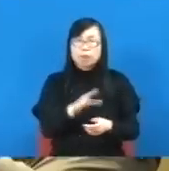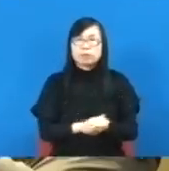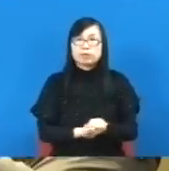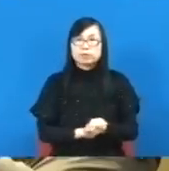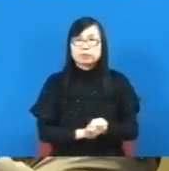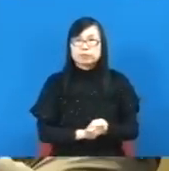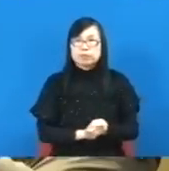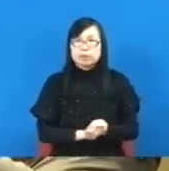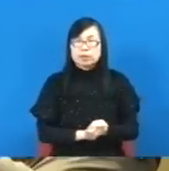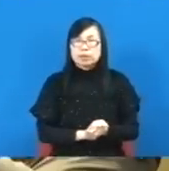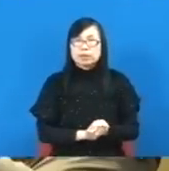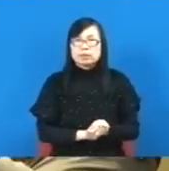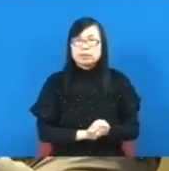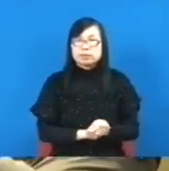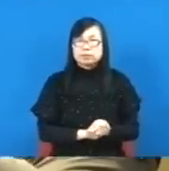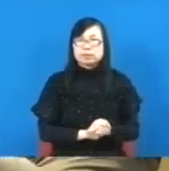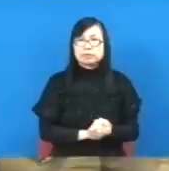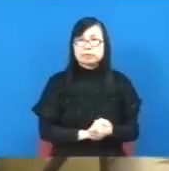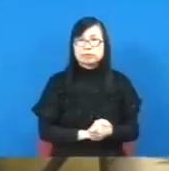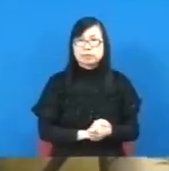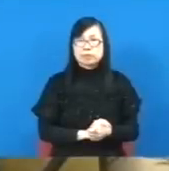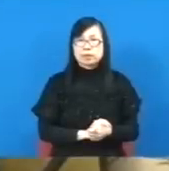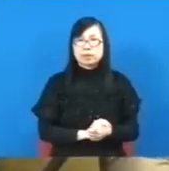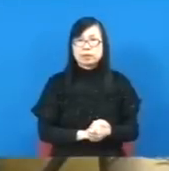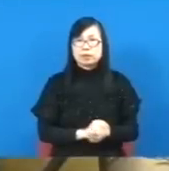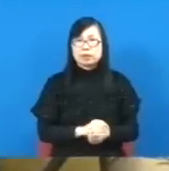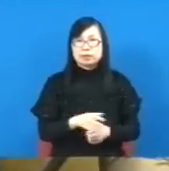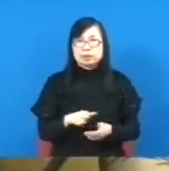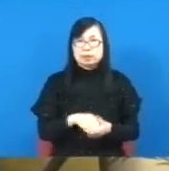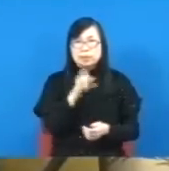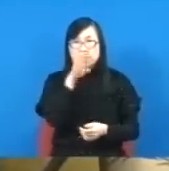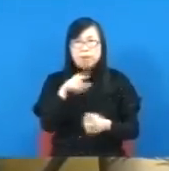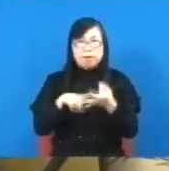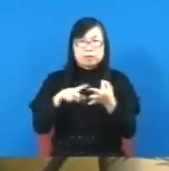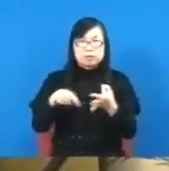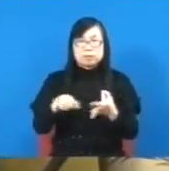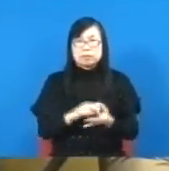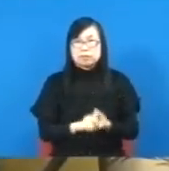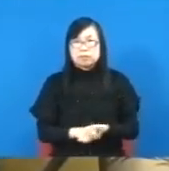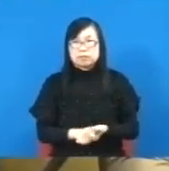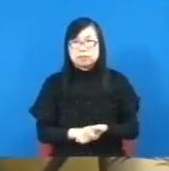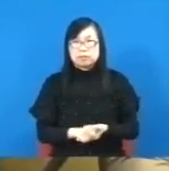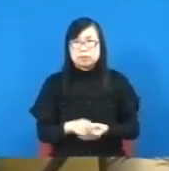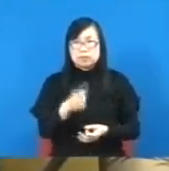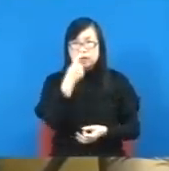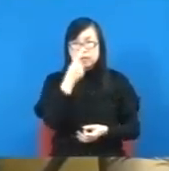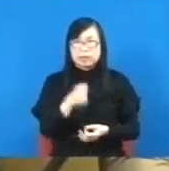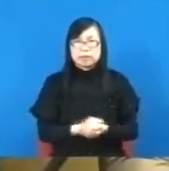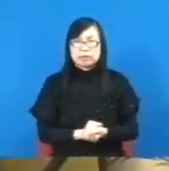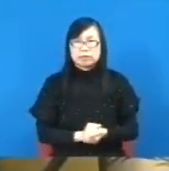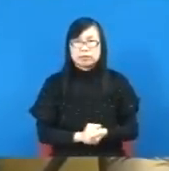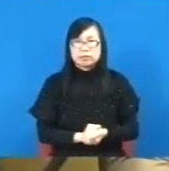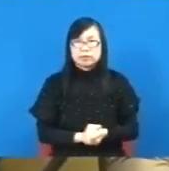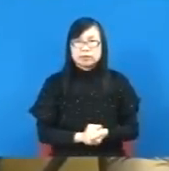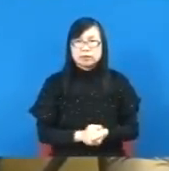攞錢？我仲叫你攞咁啊，哥。 哇！ 躲嘅咋？即係大佬指下個鼻哥唔得咩？和